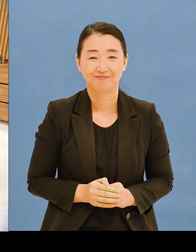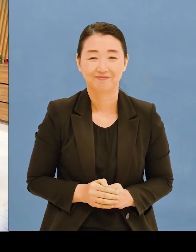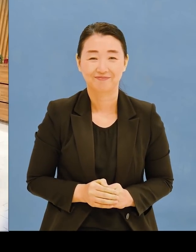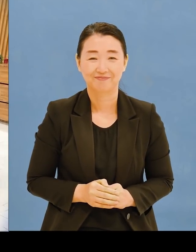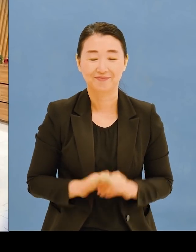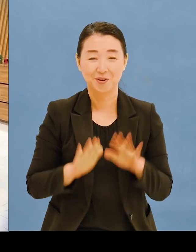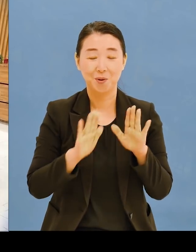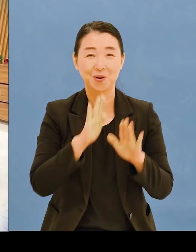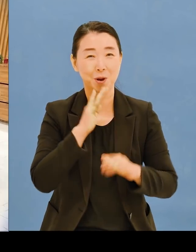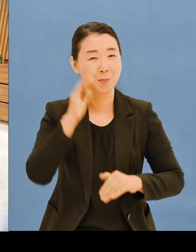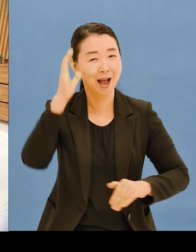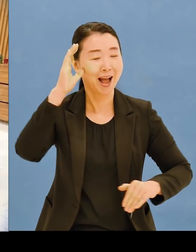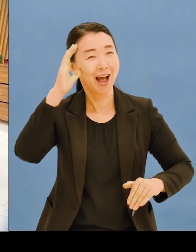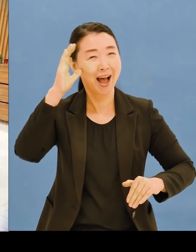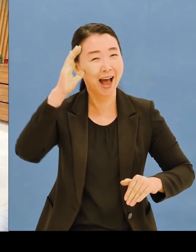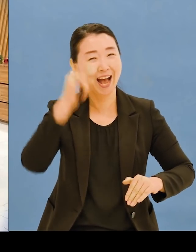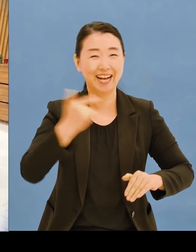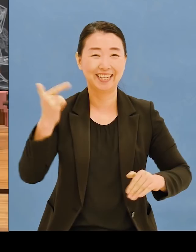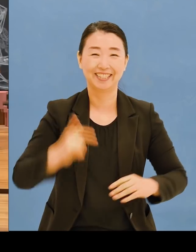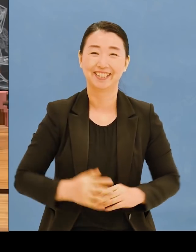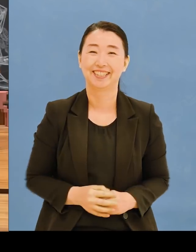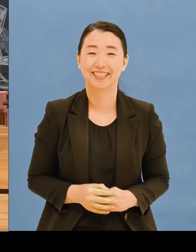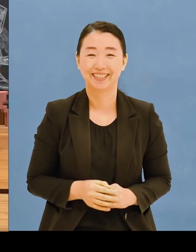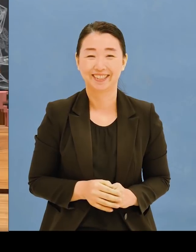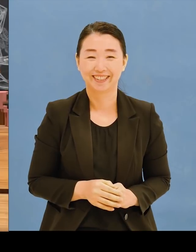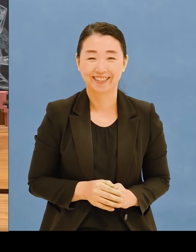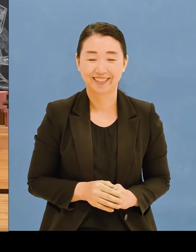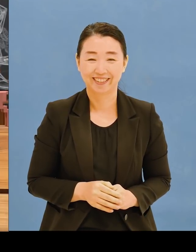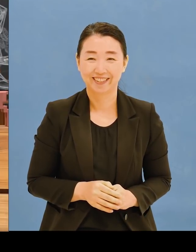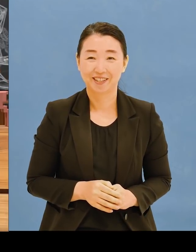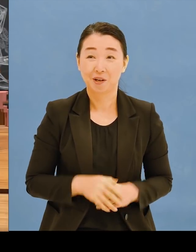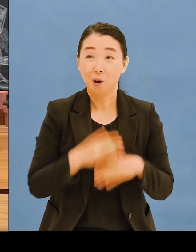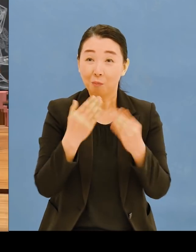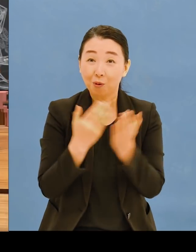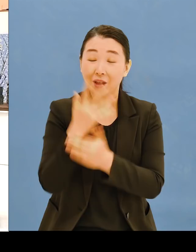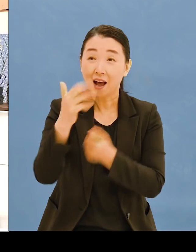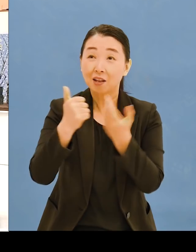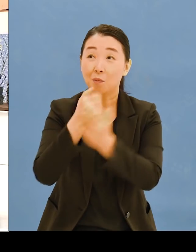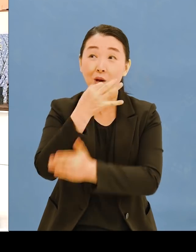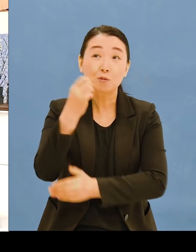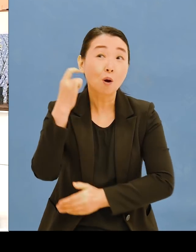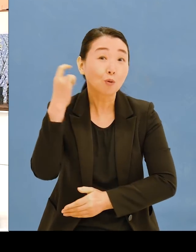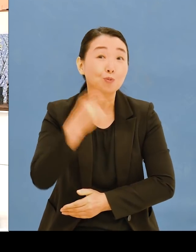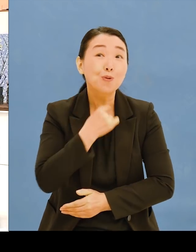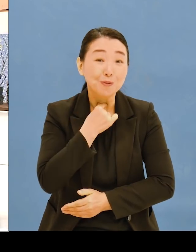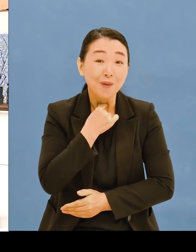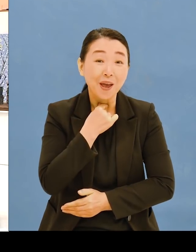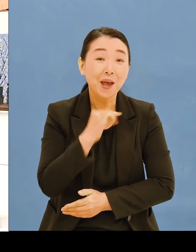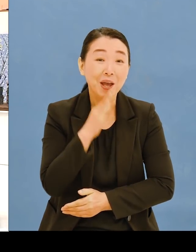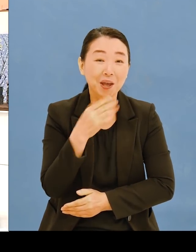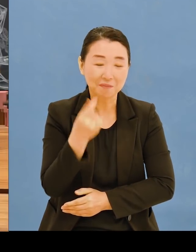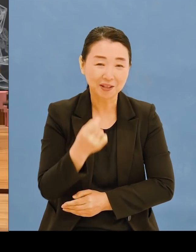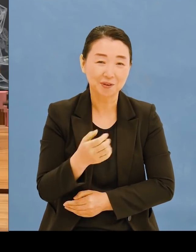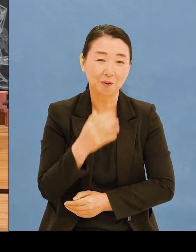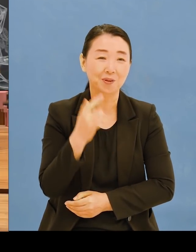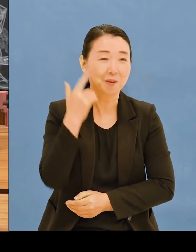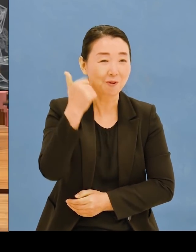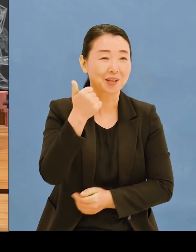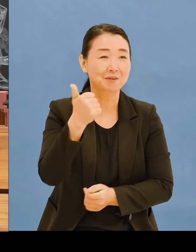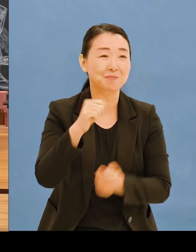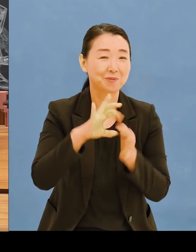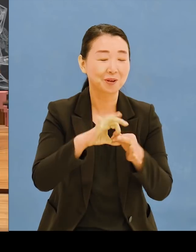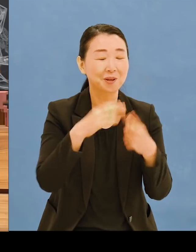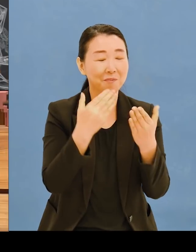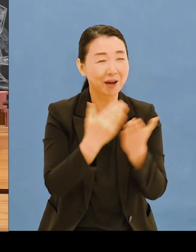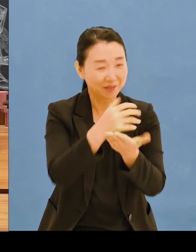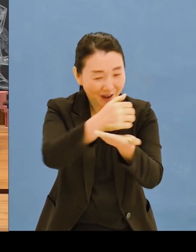되었습니다. 오늘 정말 너무 좋은 시간이 될 기대돼요. 것 같아요. 기대가 됩니다. 왜냐하면 모두 하나님의 음성을 듣고 싶어 하잖아요. 오늘 목사님을 통해서 오늘 좋은 메시지를 얻어갈